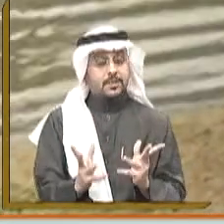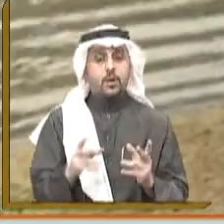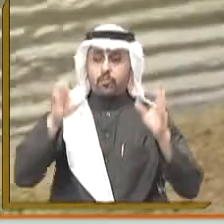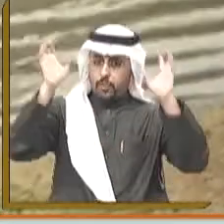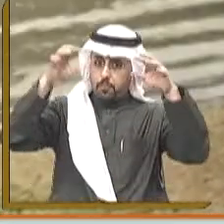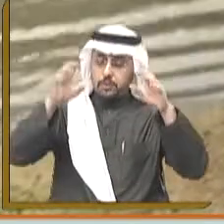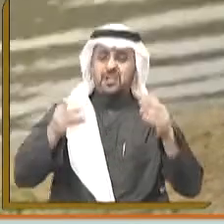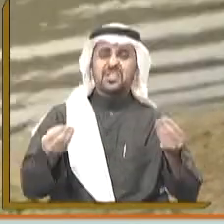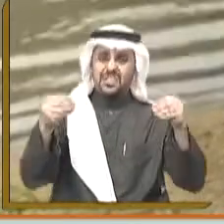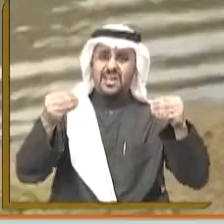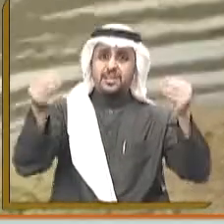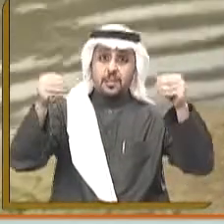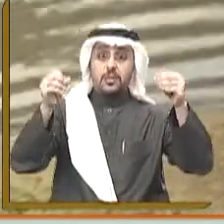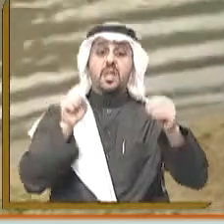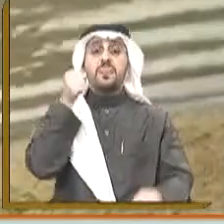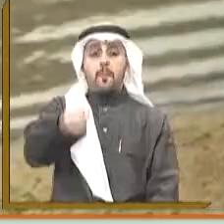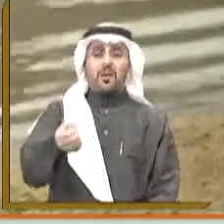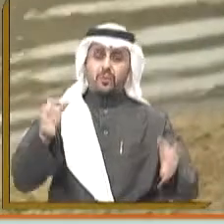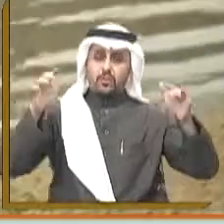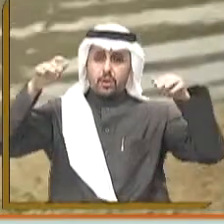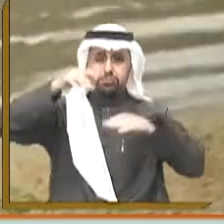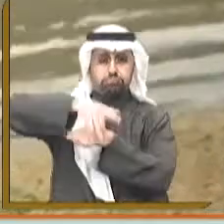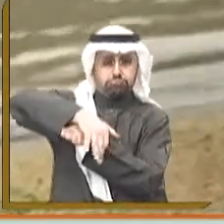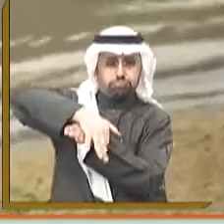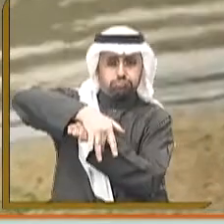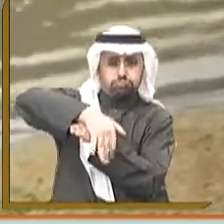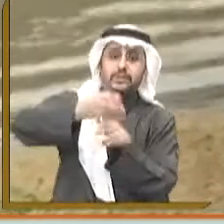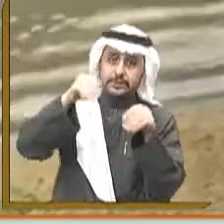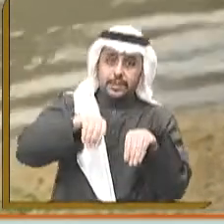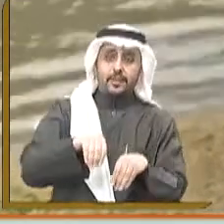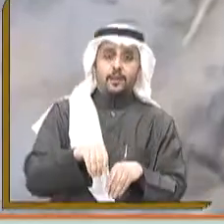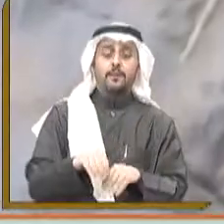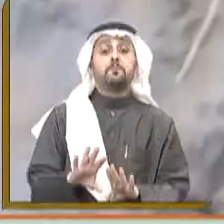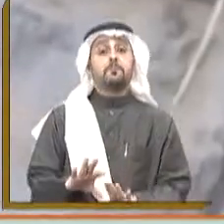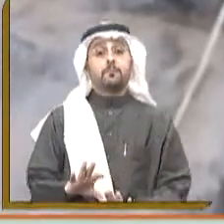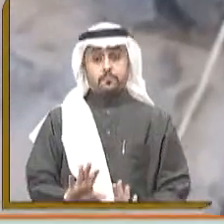شتاء تزيد كثافة الجارية المياه.